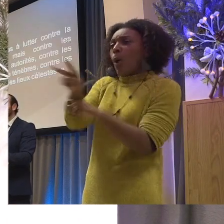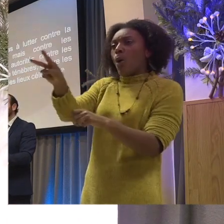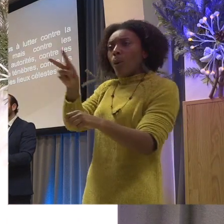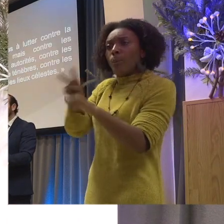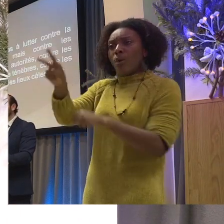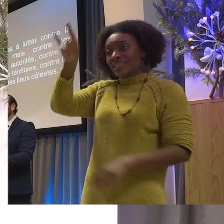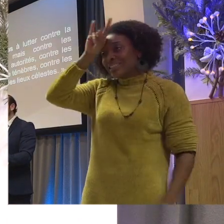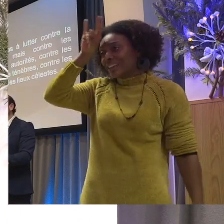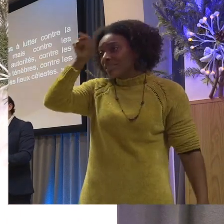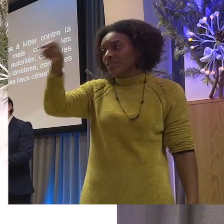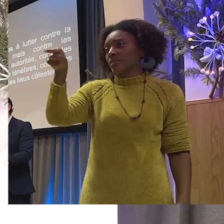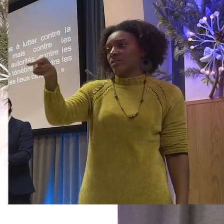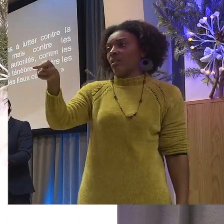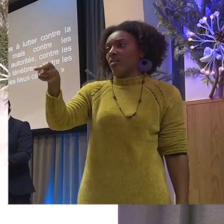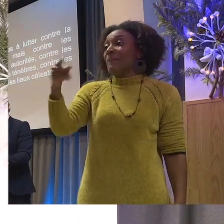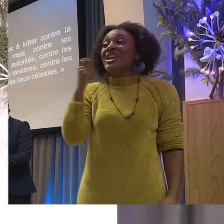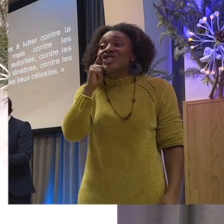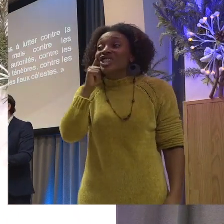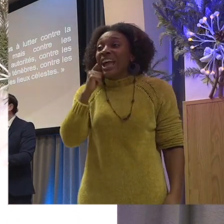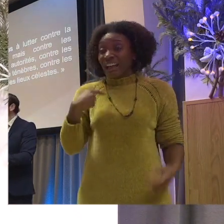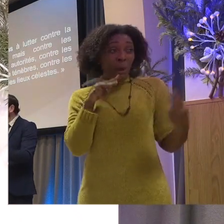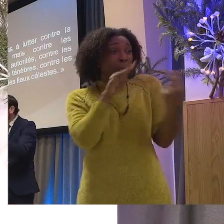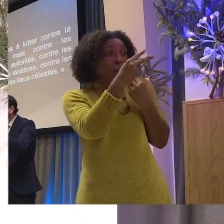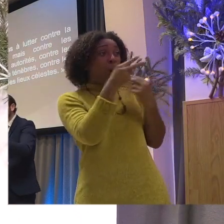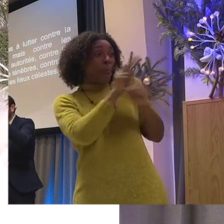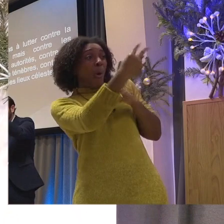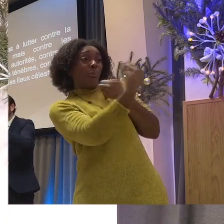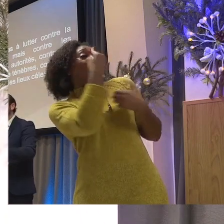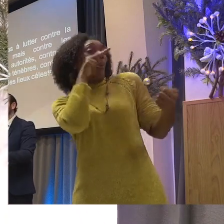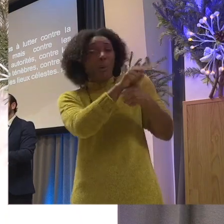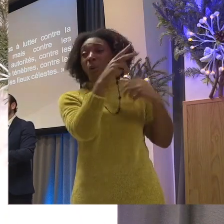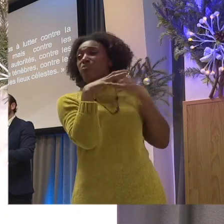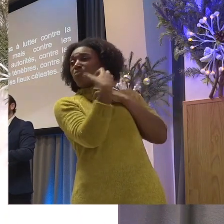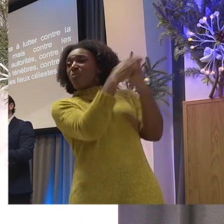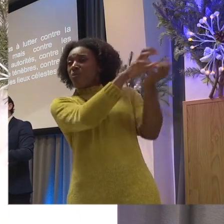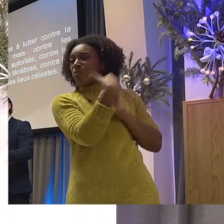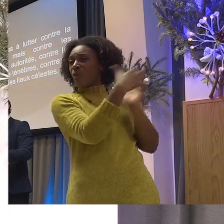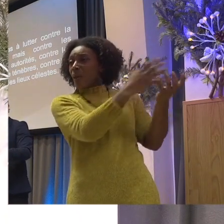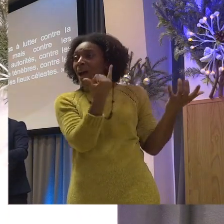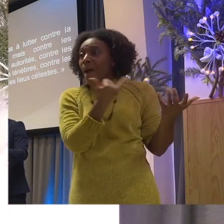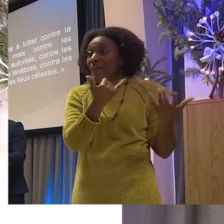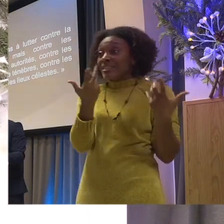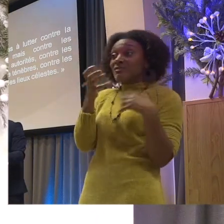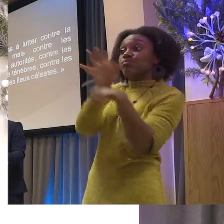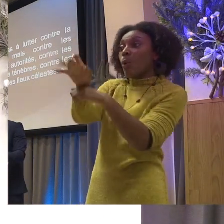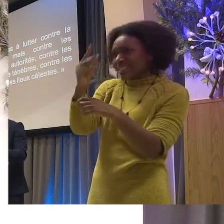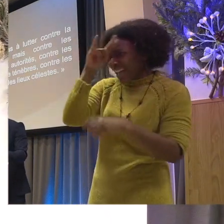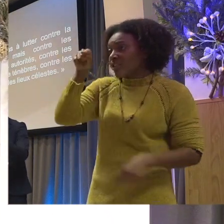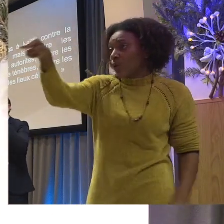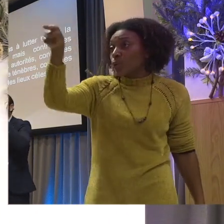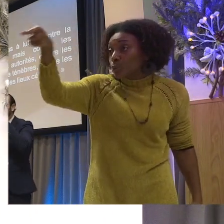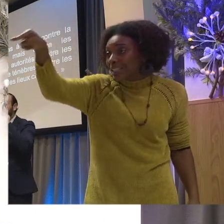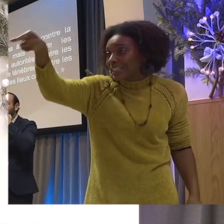dominations. Ne luttez pas contre la chair et le sang. Ne lutte pas contre ton conjoint. Mais lutte contre les dominations, contre